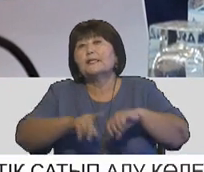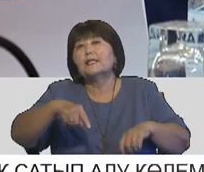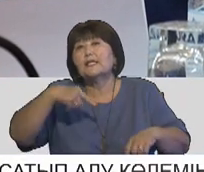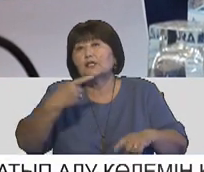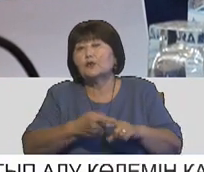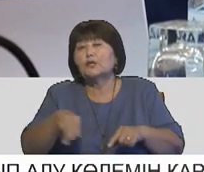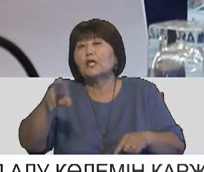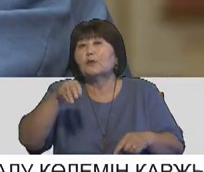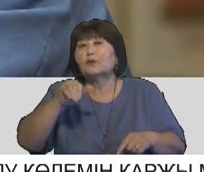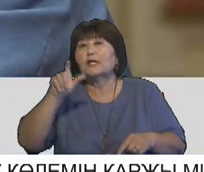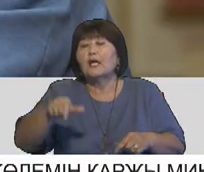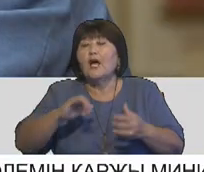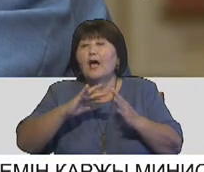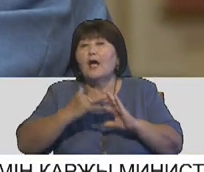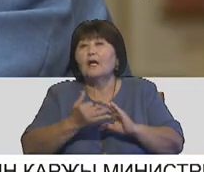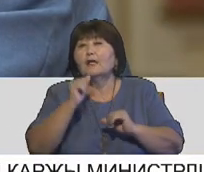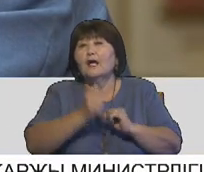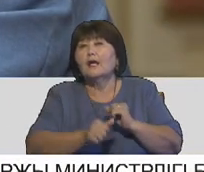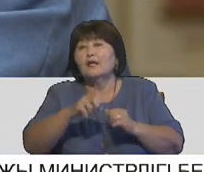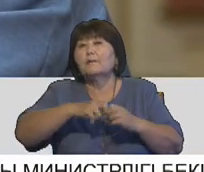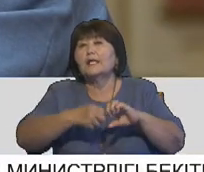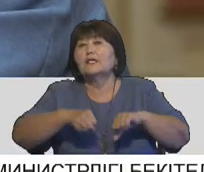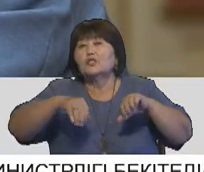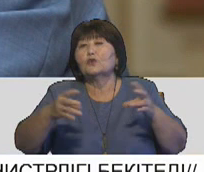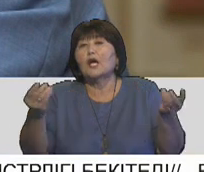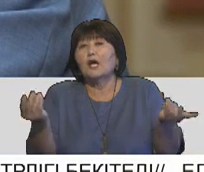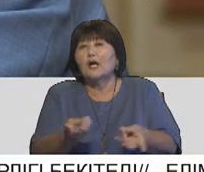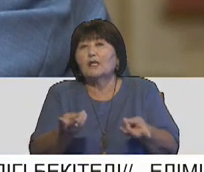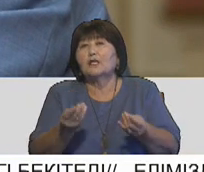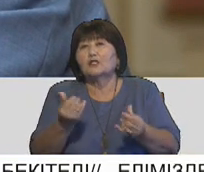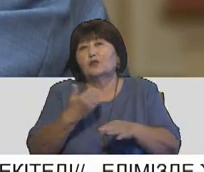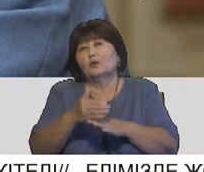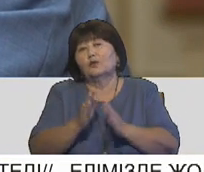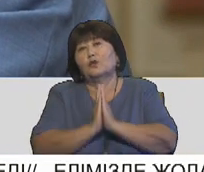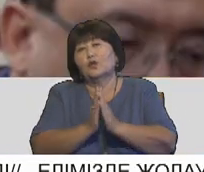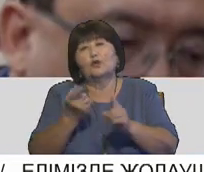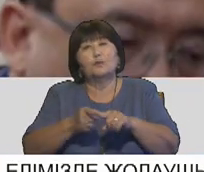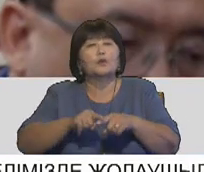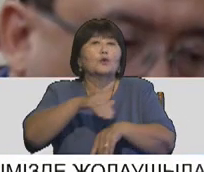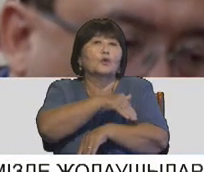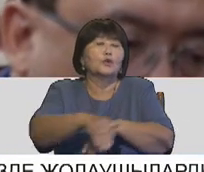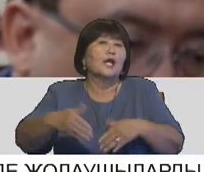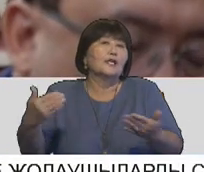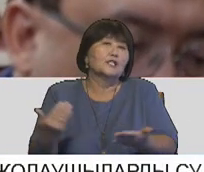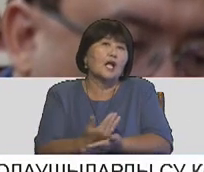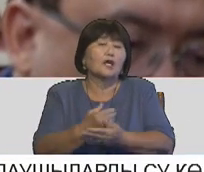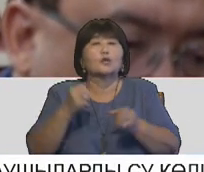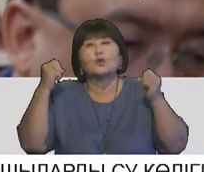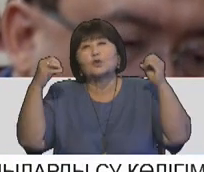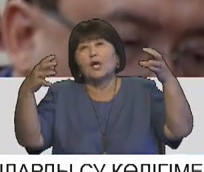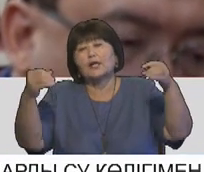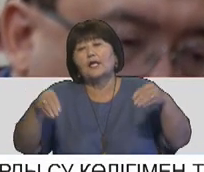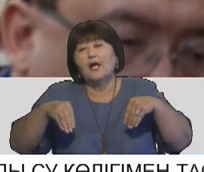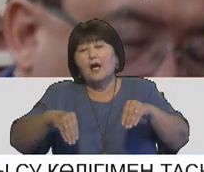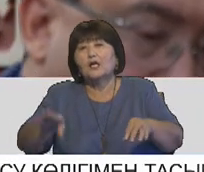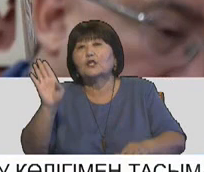Сондықтан депутаттар әр ауылдағы маңызды мәселені шешу үшін қаржы бөлуді сұрады. Бұл қатарда көшелерді жаңғырту, жарықтандыру және аяқ